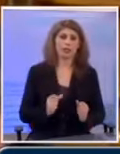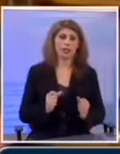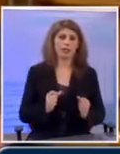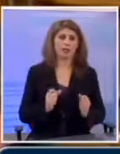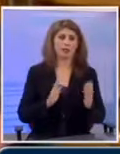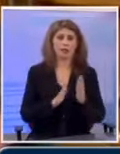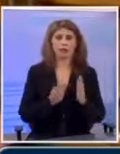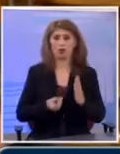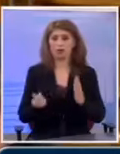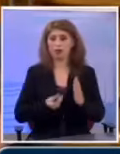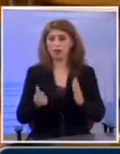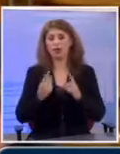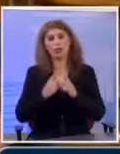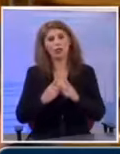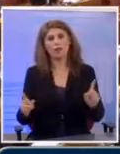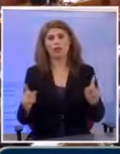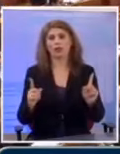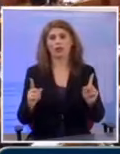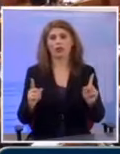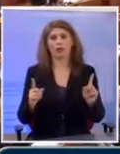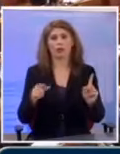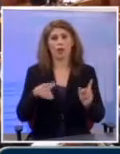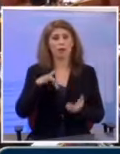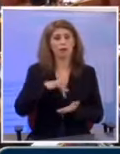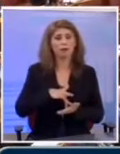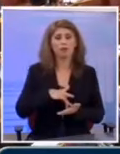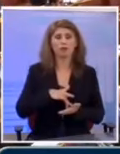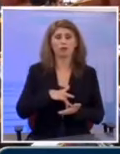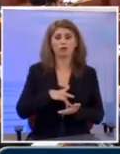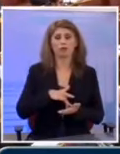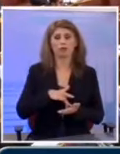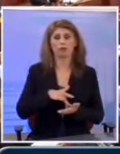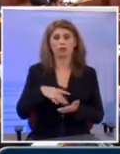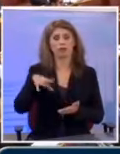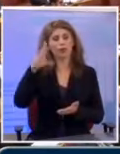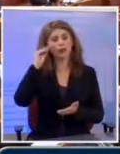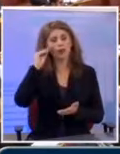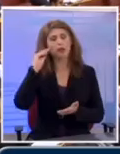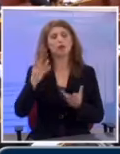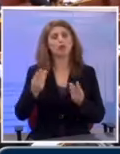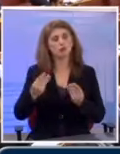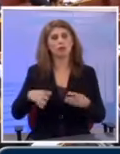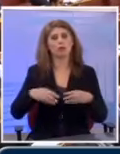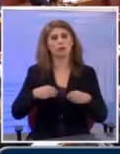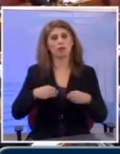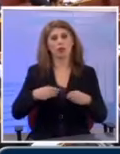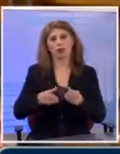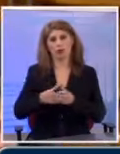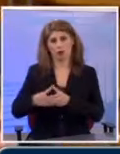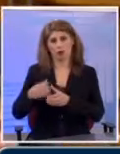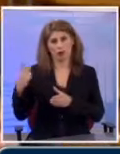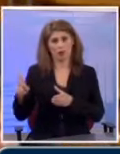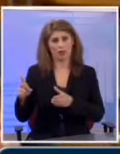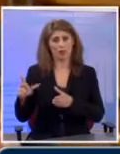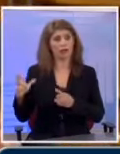προσφυγικό διαφορετική από τον πυρήνα των αντιλήψεων που πολλοί συμμερίζονται στην παράταξή σας,